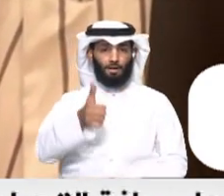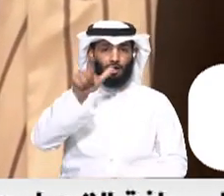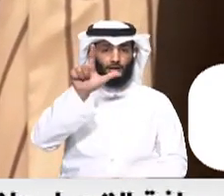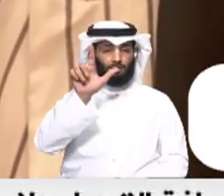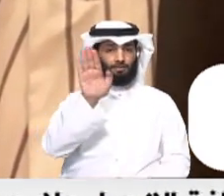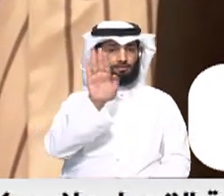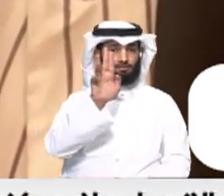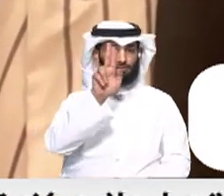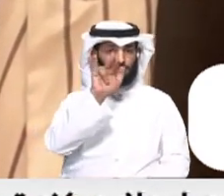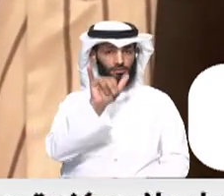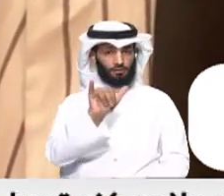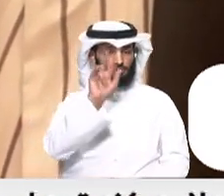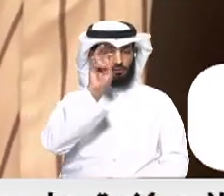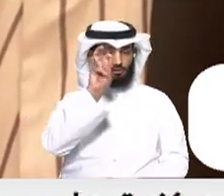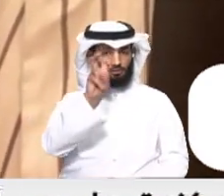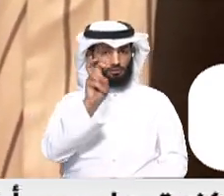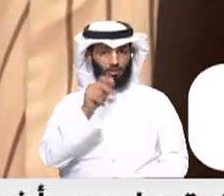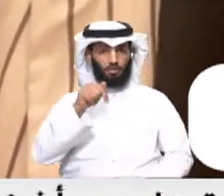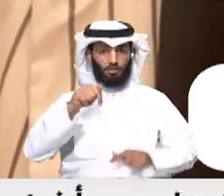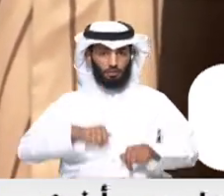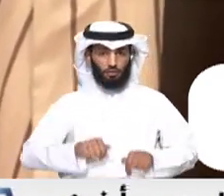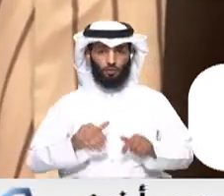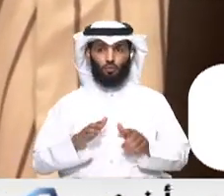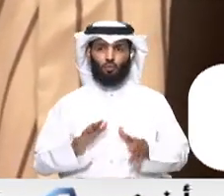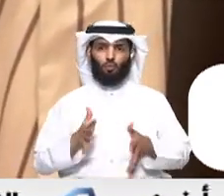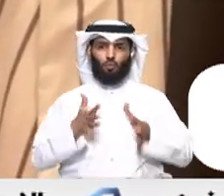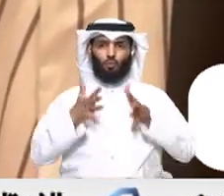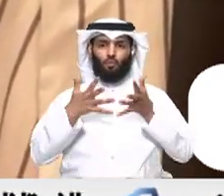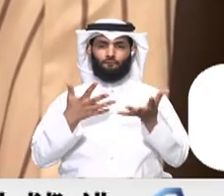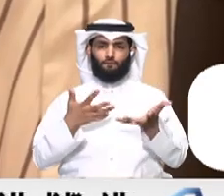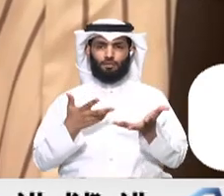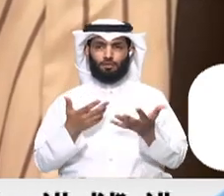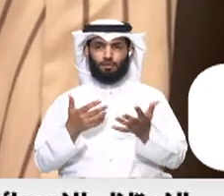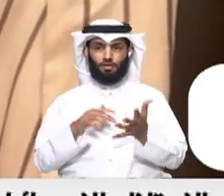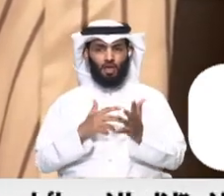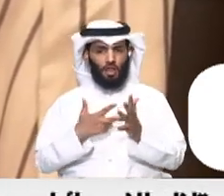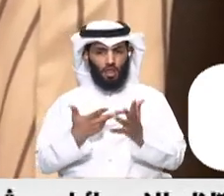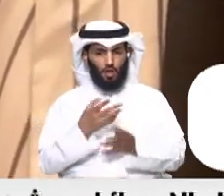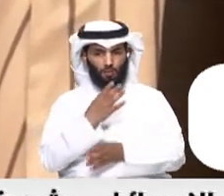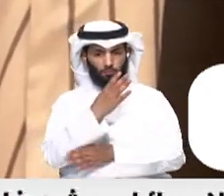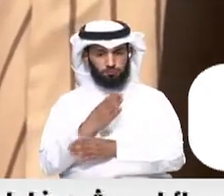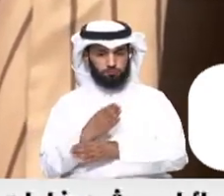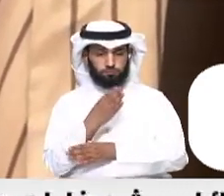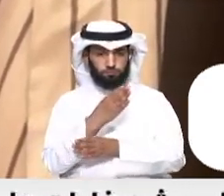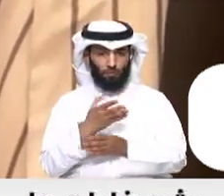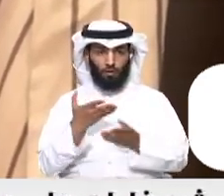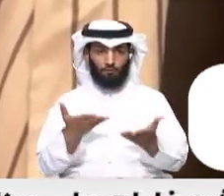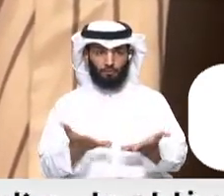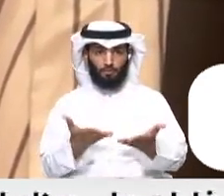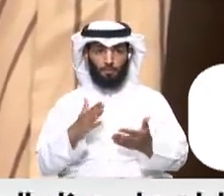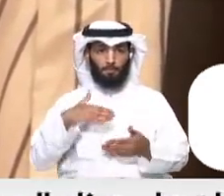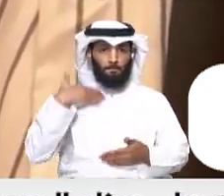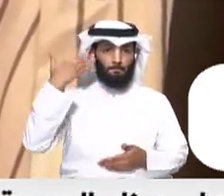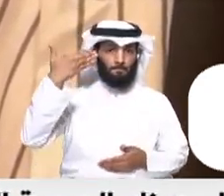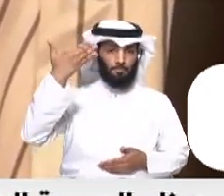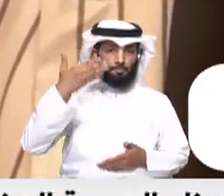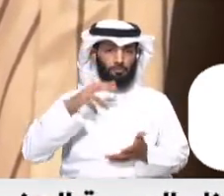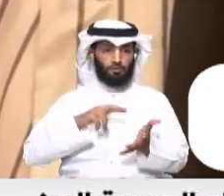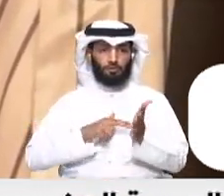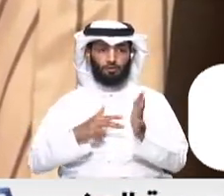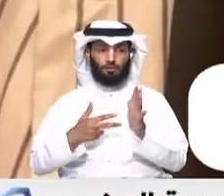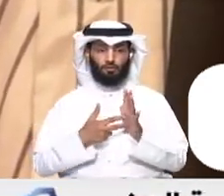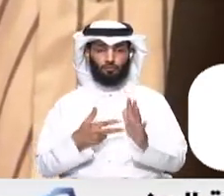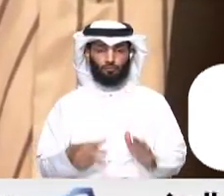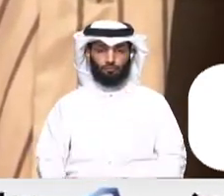هنا الحديث والتخوف الأكبر، إذا ما استعملت هذه الصواريخ نكون نذهب إلى